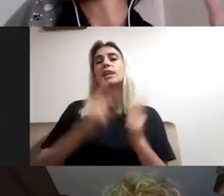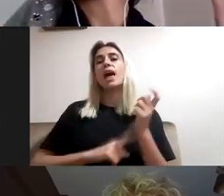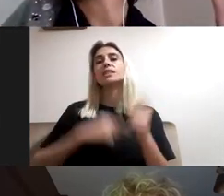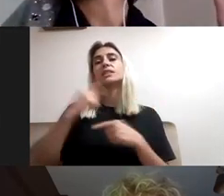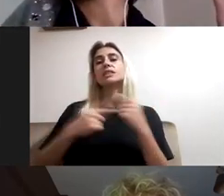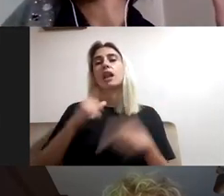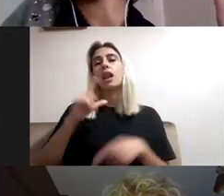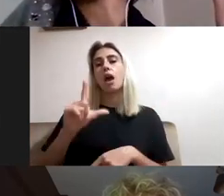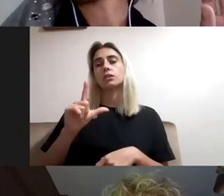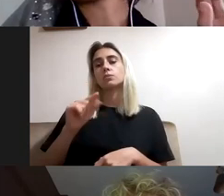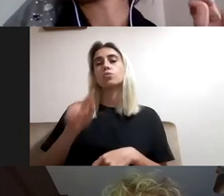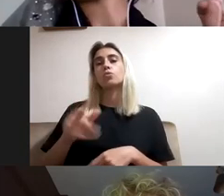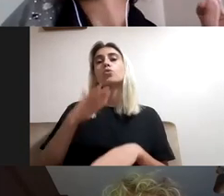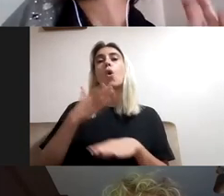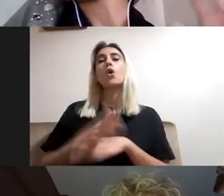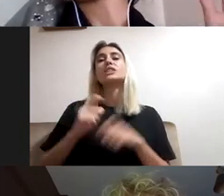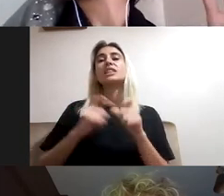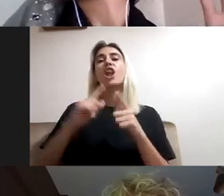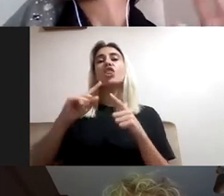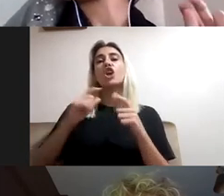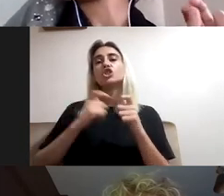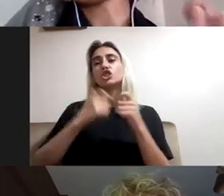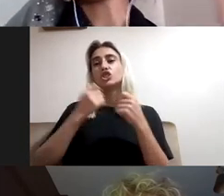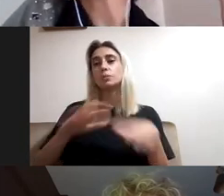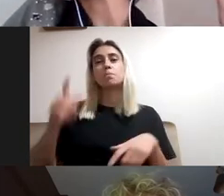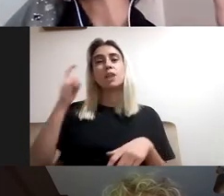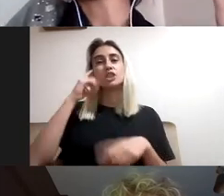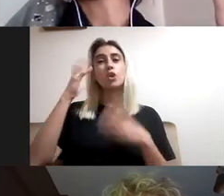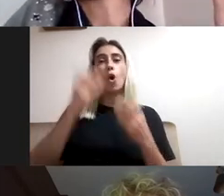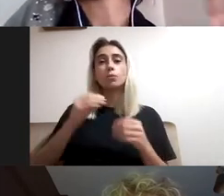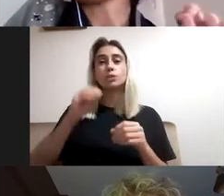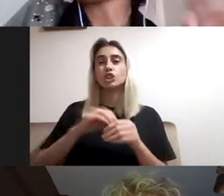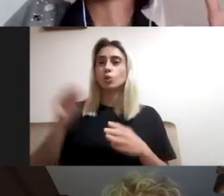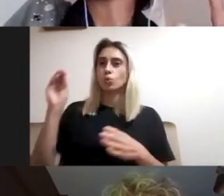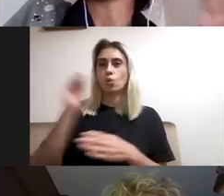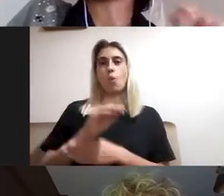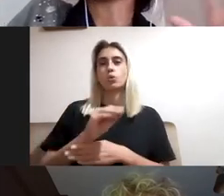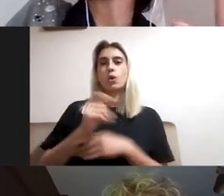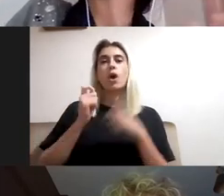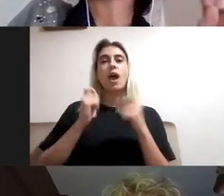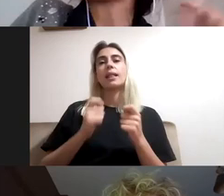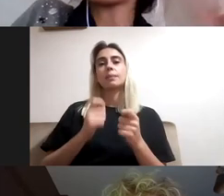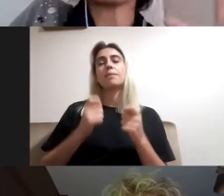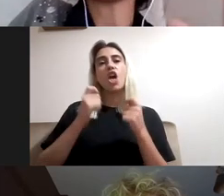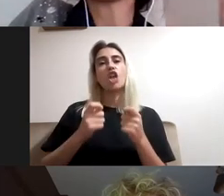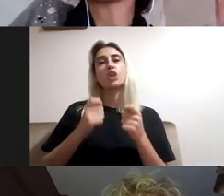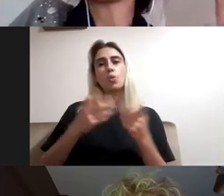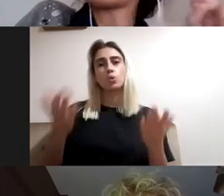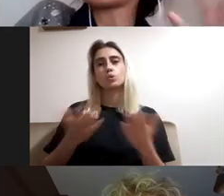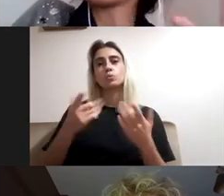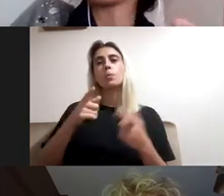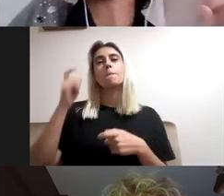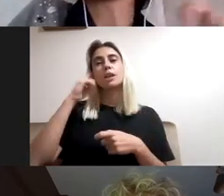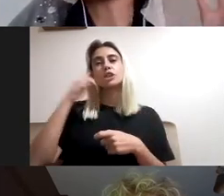Bugün doğru bir stratejiyle bu bilinci oluşturabilmek için koyduk diyelim. Eğittik, eğitiyoruz. Bu bilinç geldi.